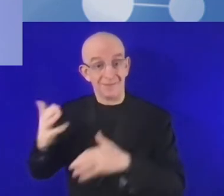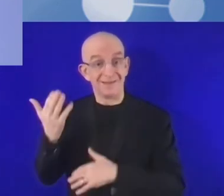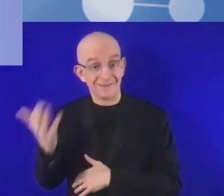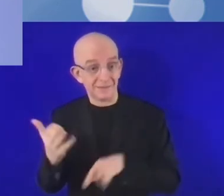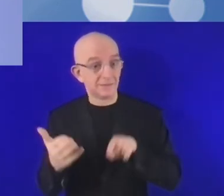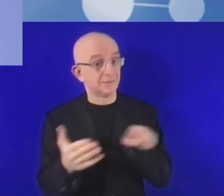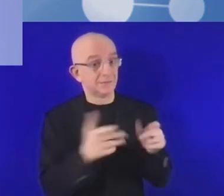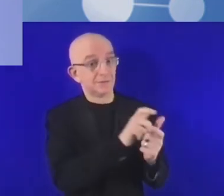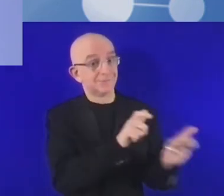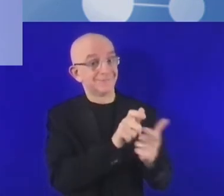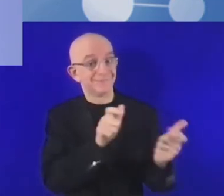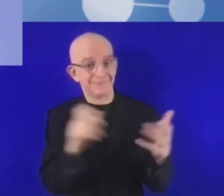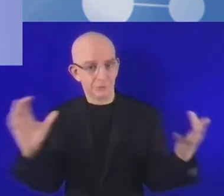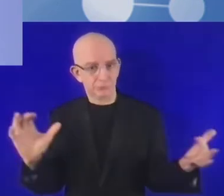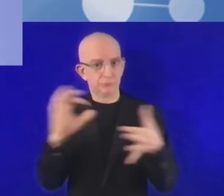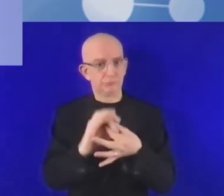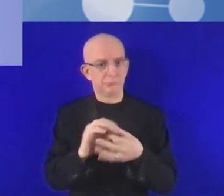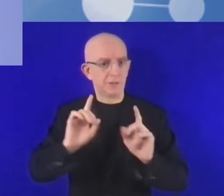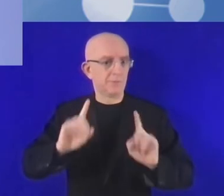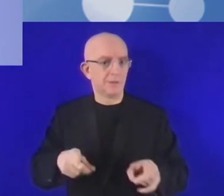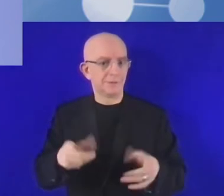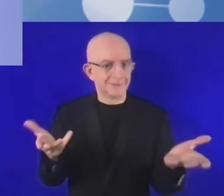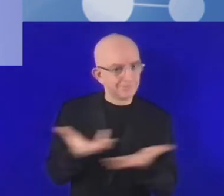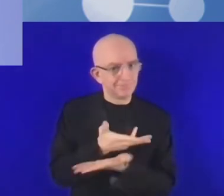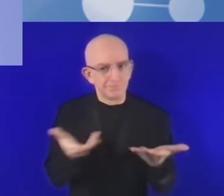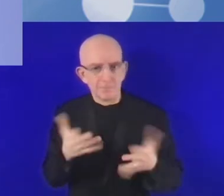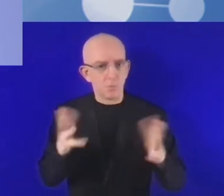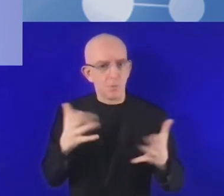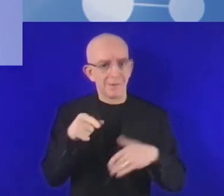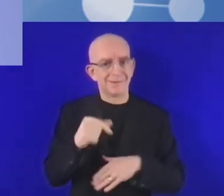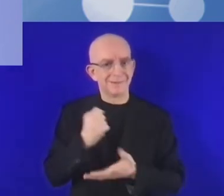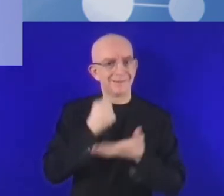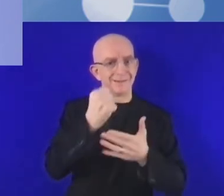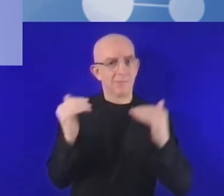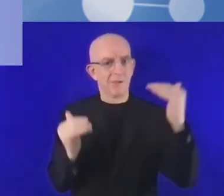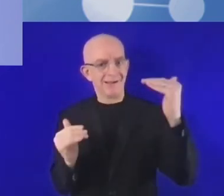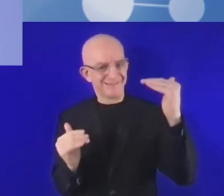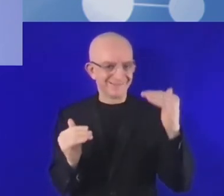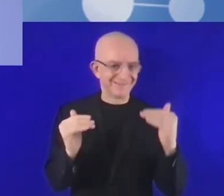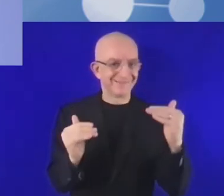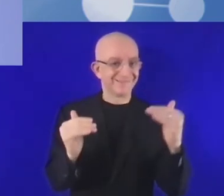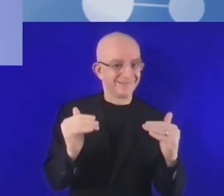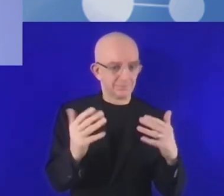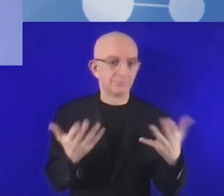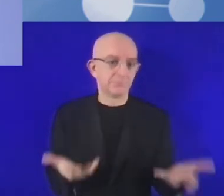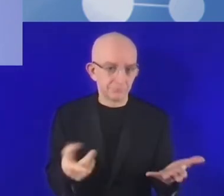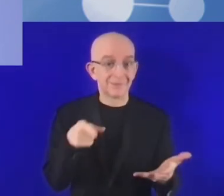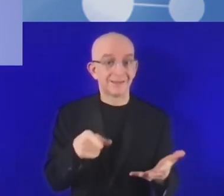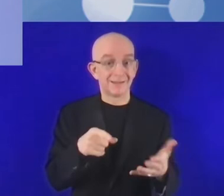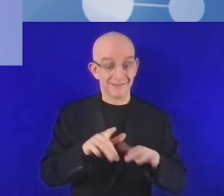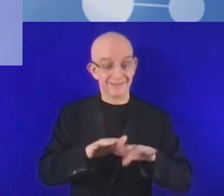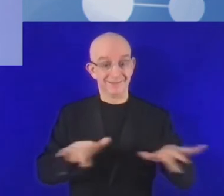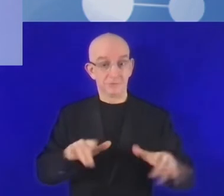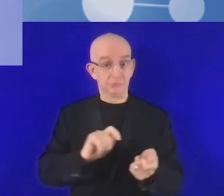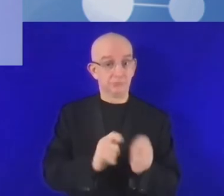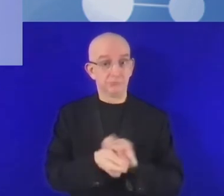私立公司之间的合作是一种必不可少的因素。当然，数字鸿沟也不是我们唯